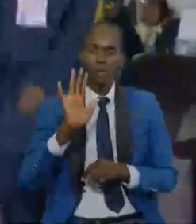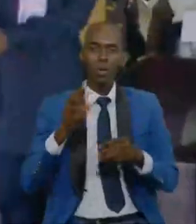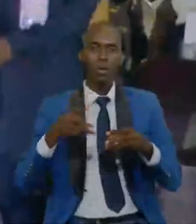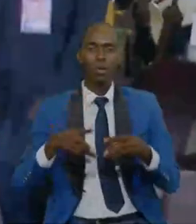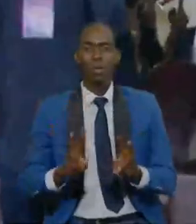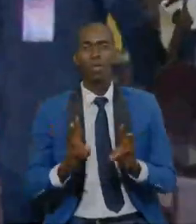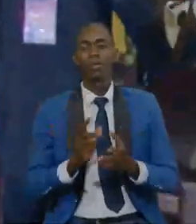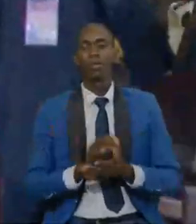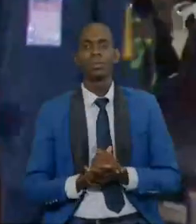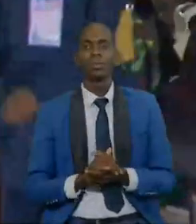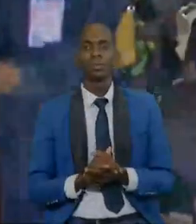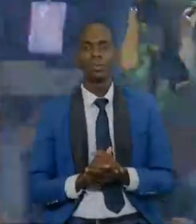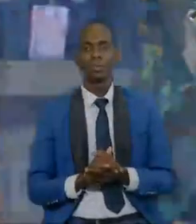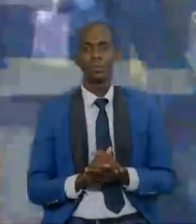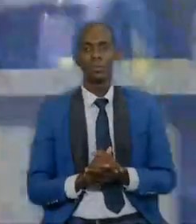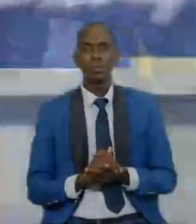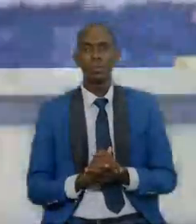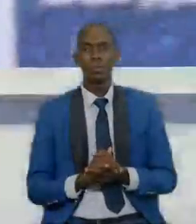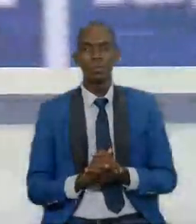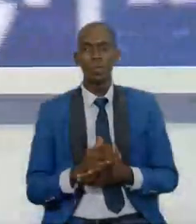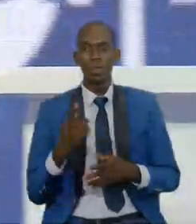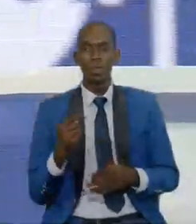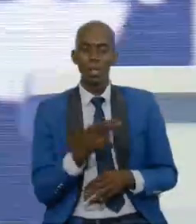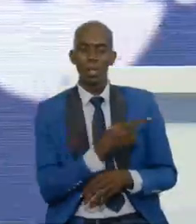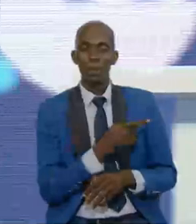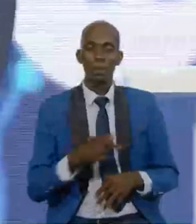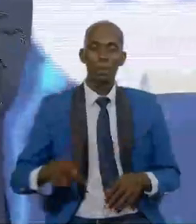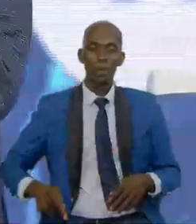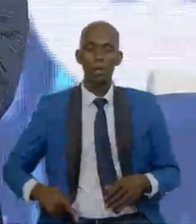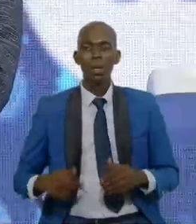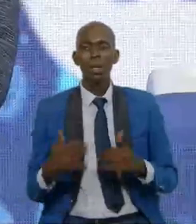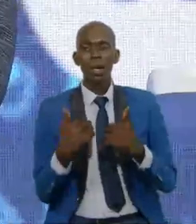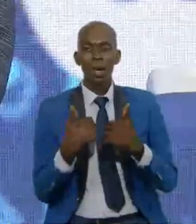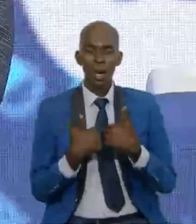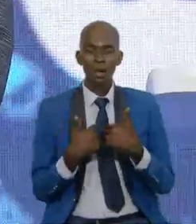votre délivrance maintenant. The prince has